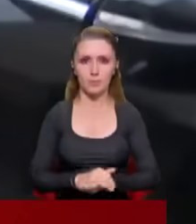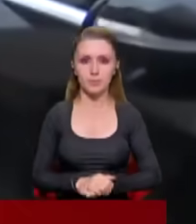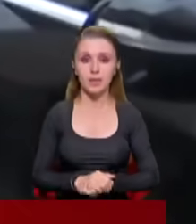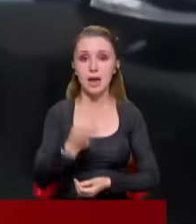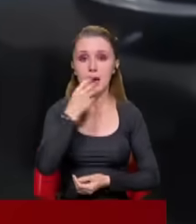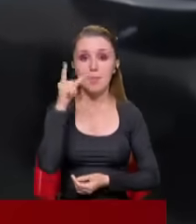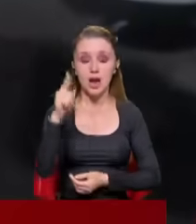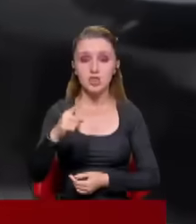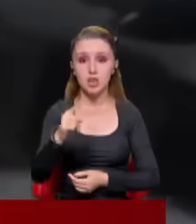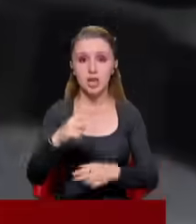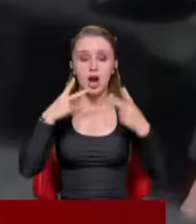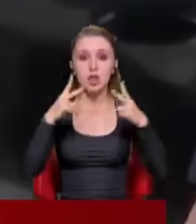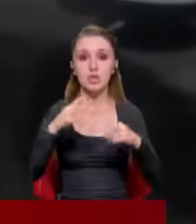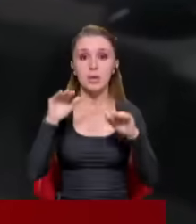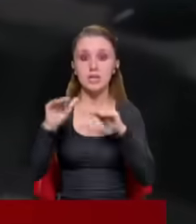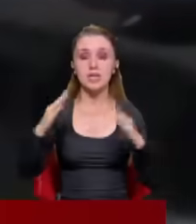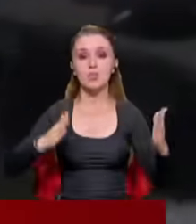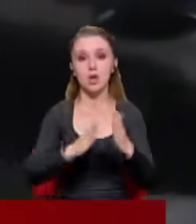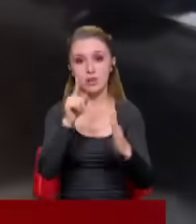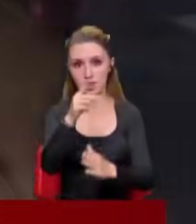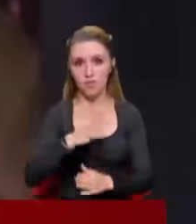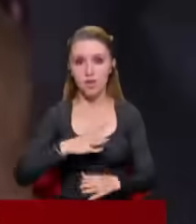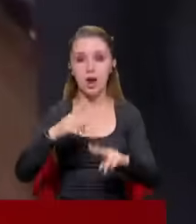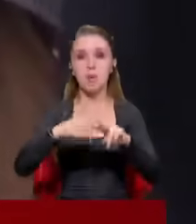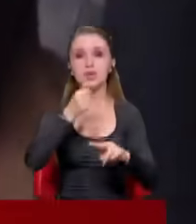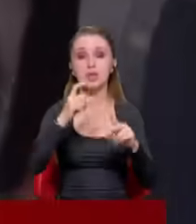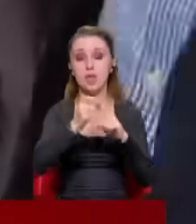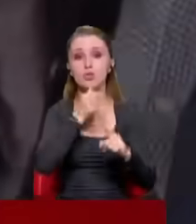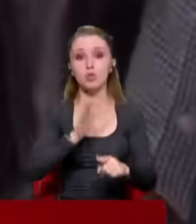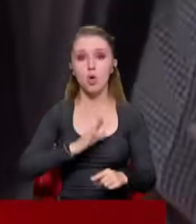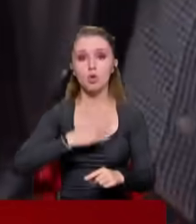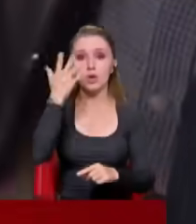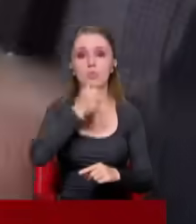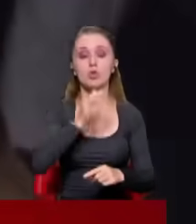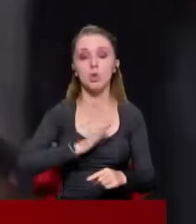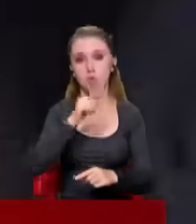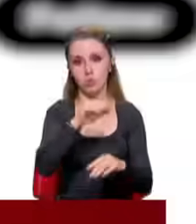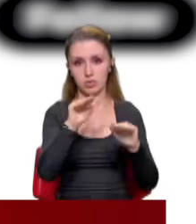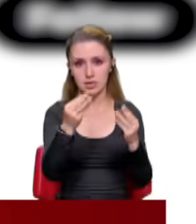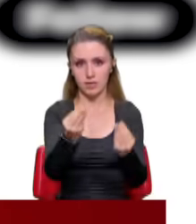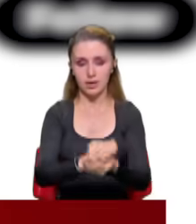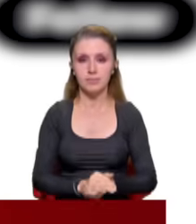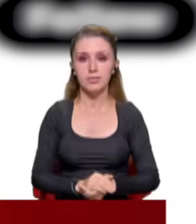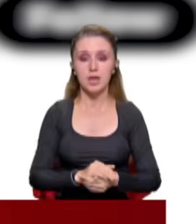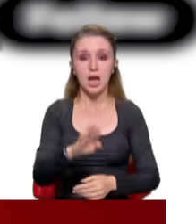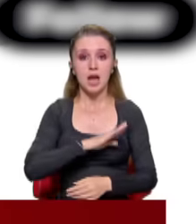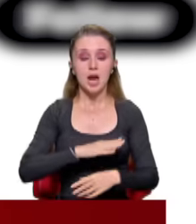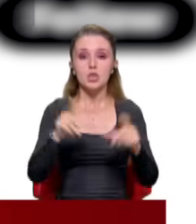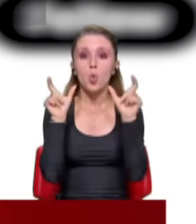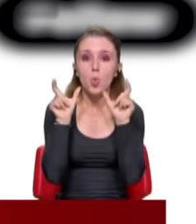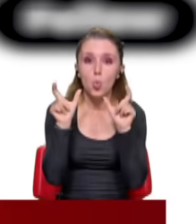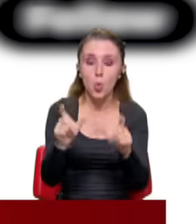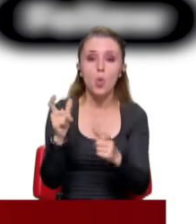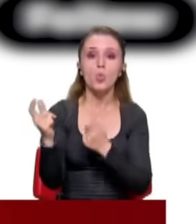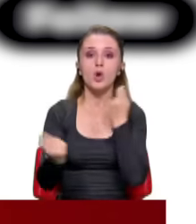Bahçeli'nin çıkışı ilk desteği muhalefetten Ahmet Davutoğlu ve temel karamollaoğlu'ndan gördü gazze'yi koruma ve Kollama